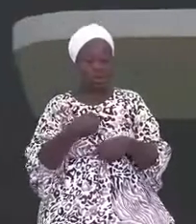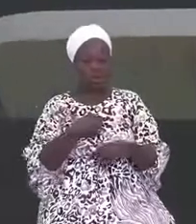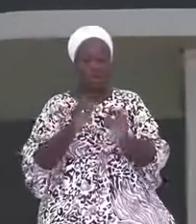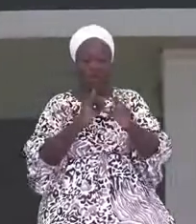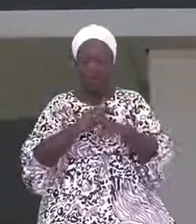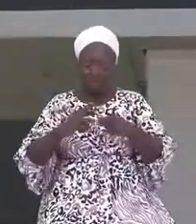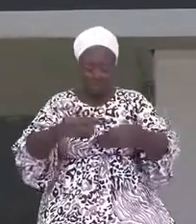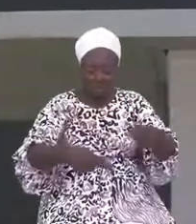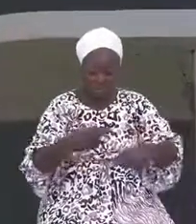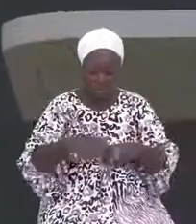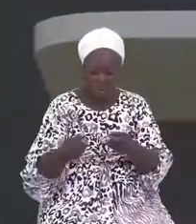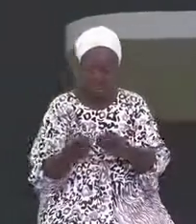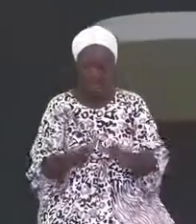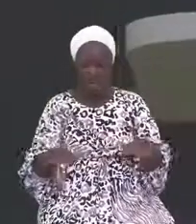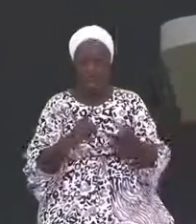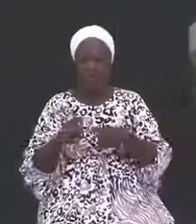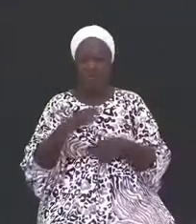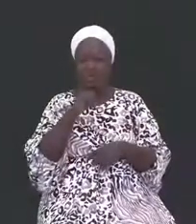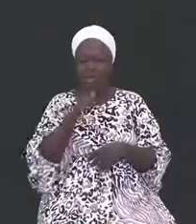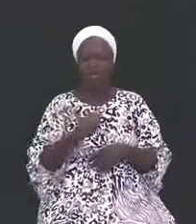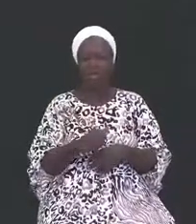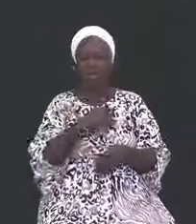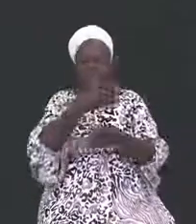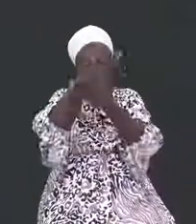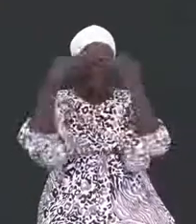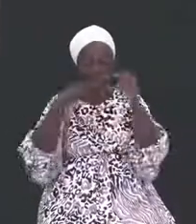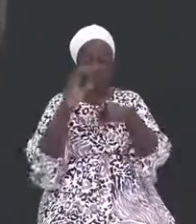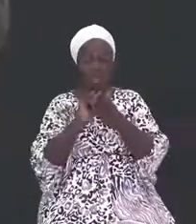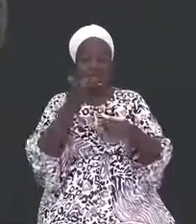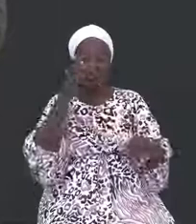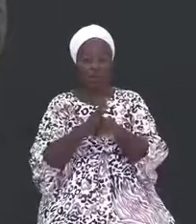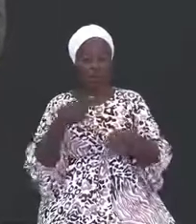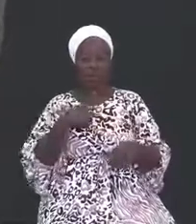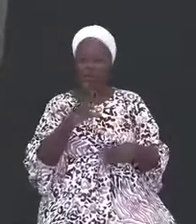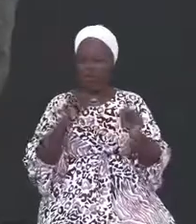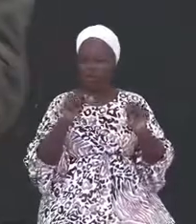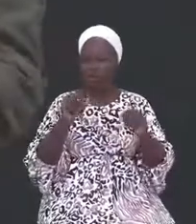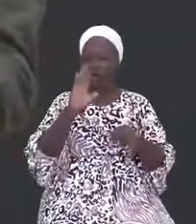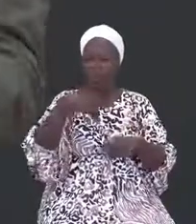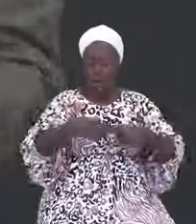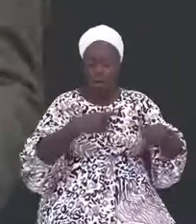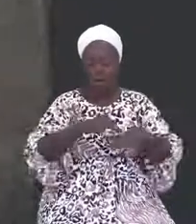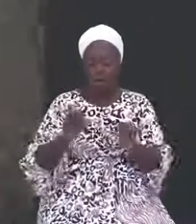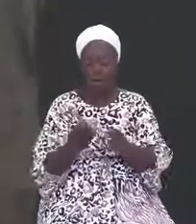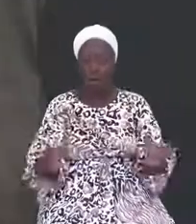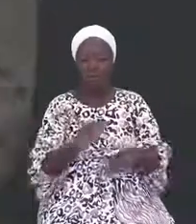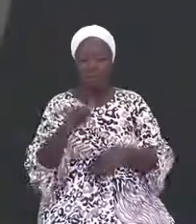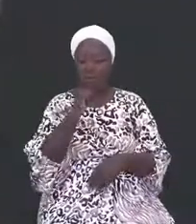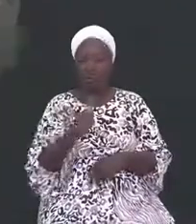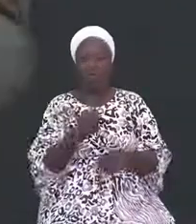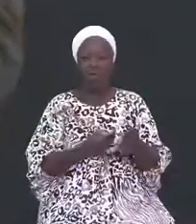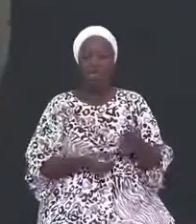par terre, il va oublier ce qu'il a dit. Rouler par terre ne peut pas améliorer la nature de